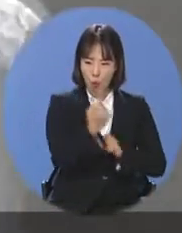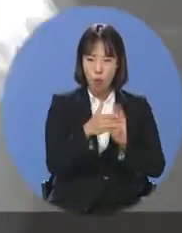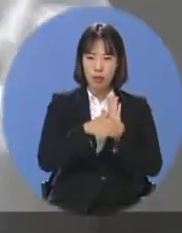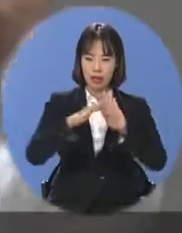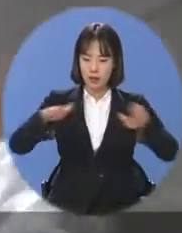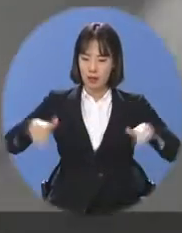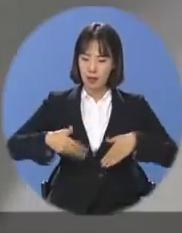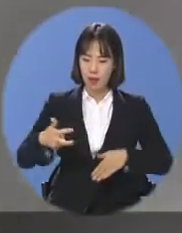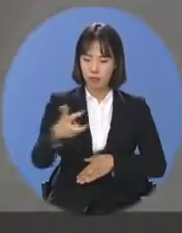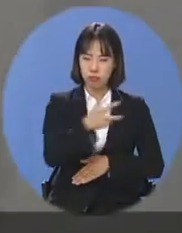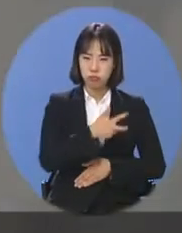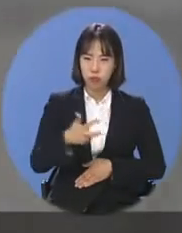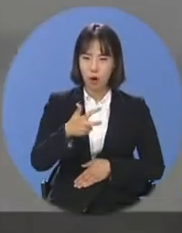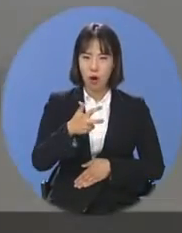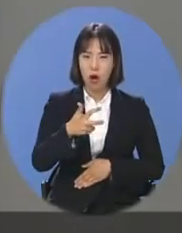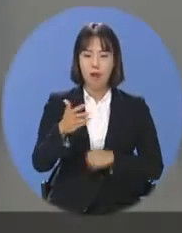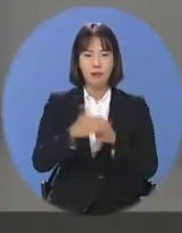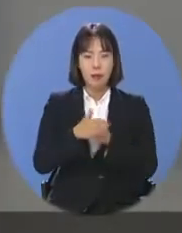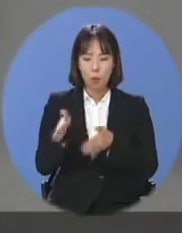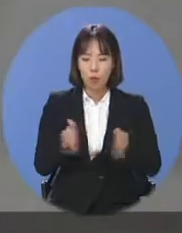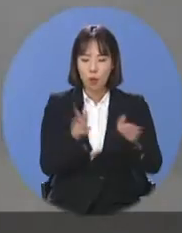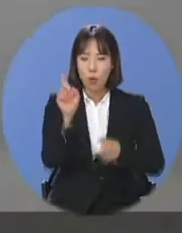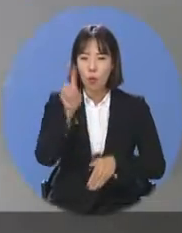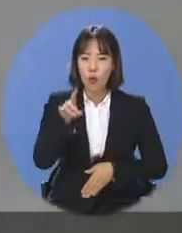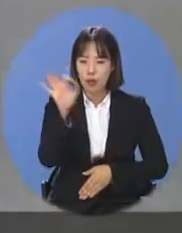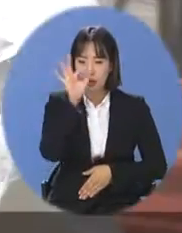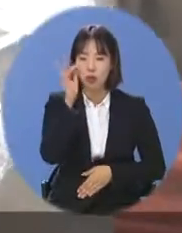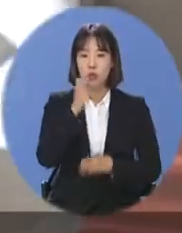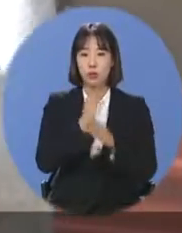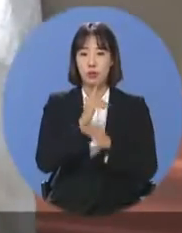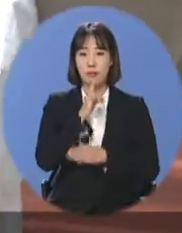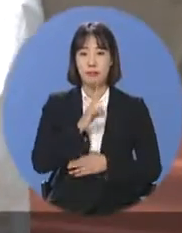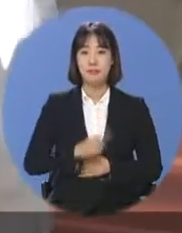지역을 지나간 것으로 나타나서 이동 경로를 추적하고 있습니다.